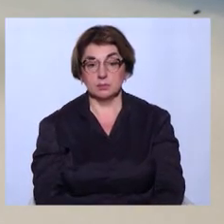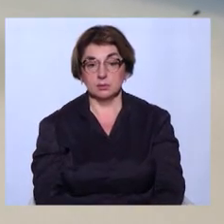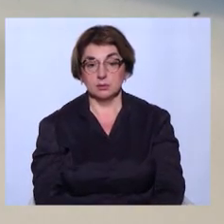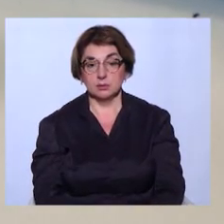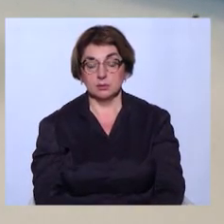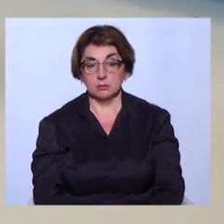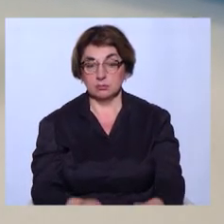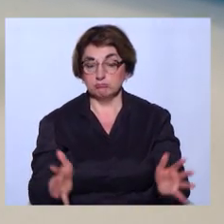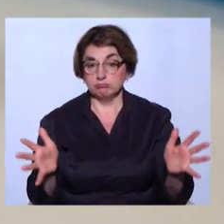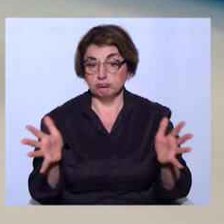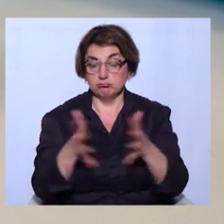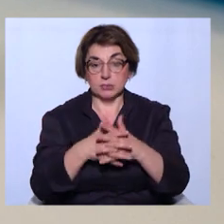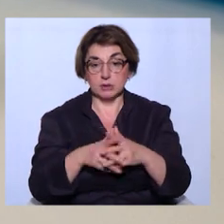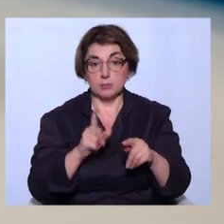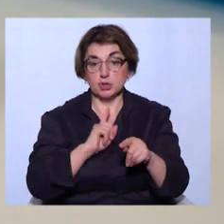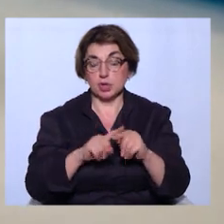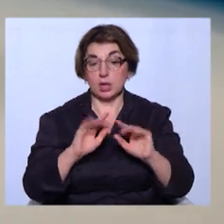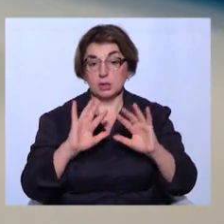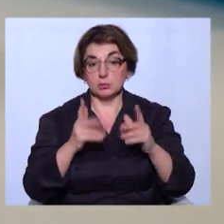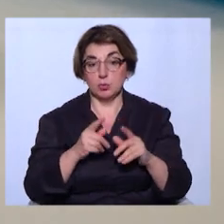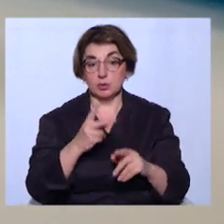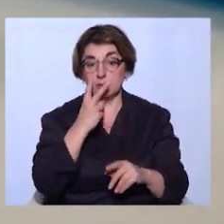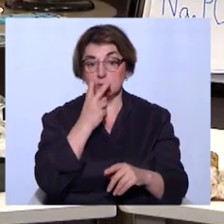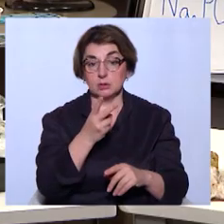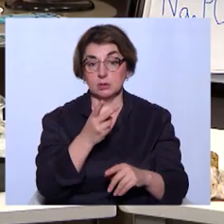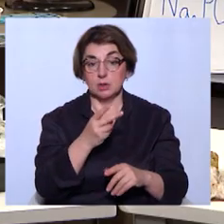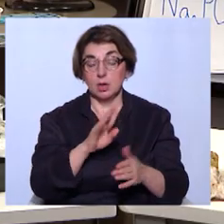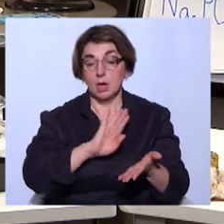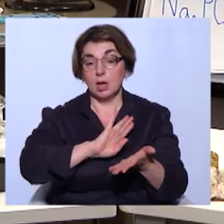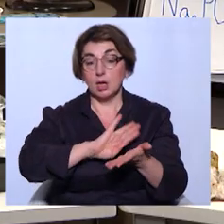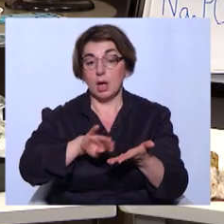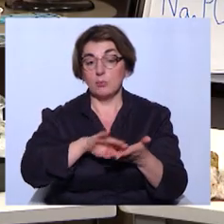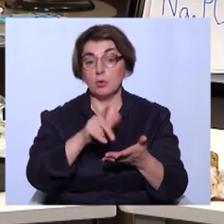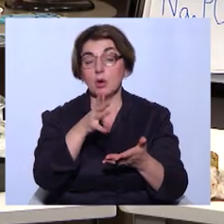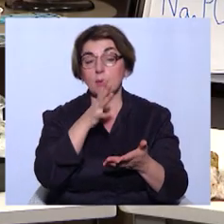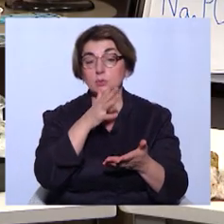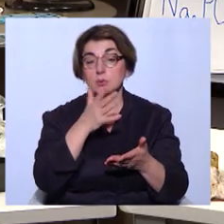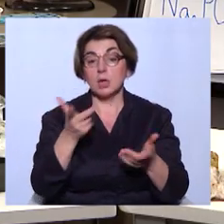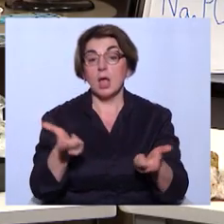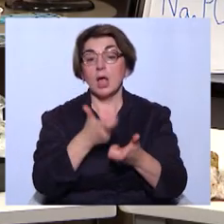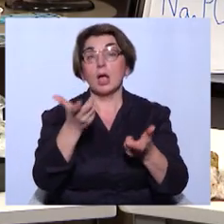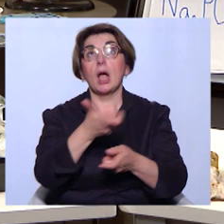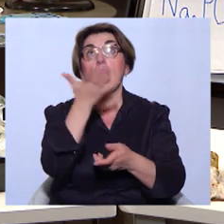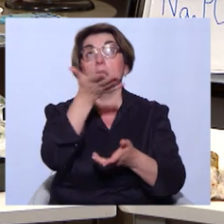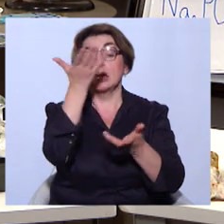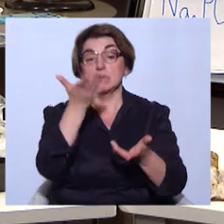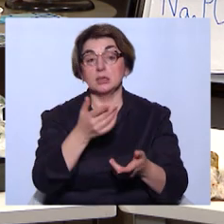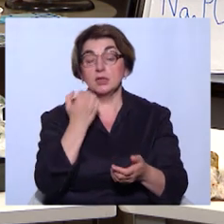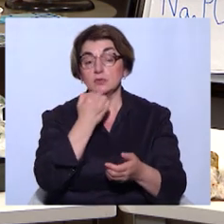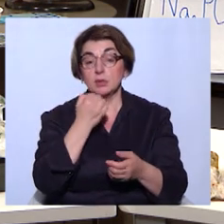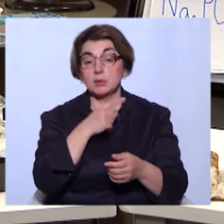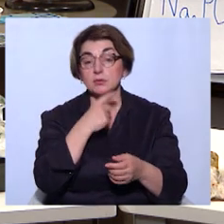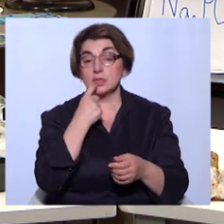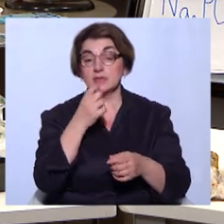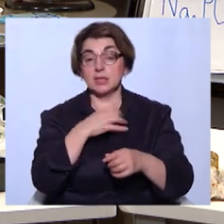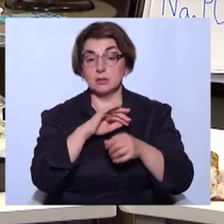რეაქცია სწრაფად წავიდა. თქვენ ხედავთ, რომ გამოიყო ამ დროს აირადი ნივთიერება და კვერცხის ნაჭუჭი